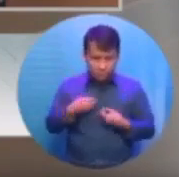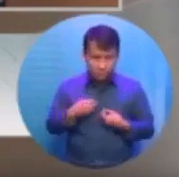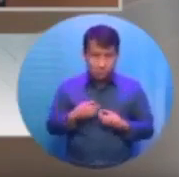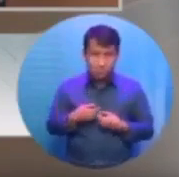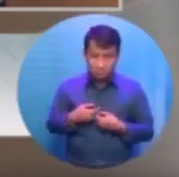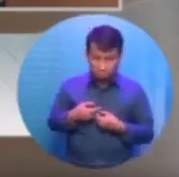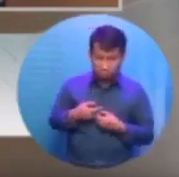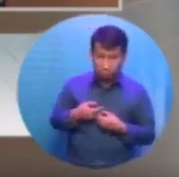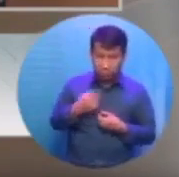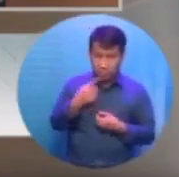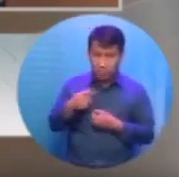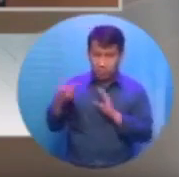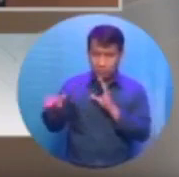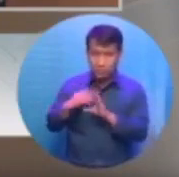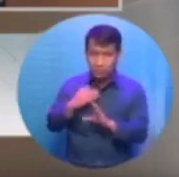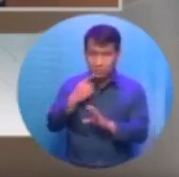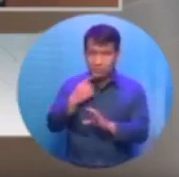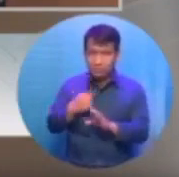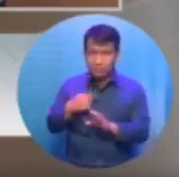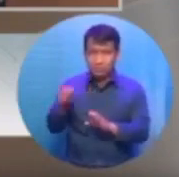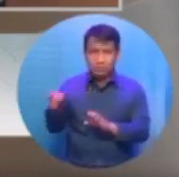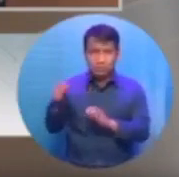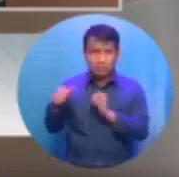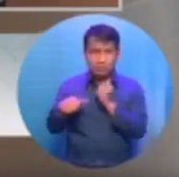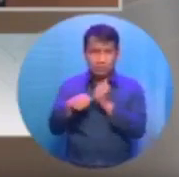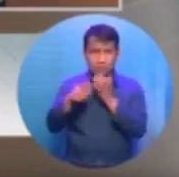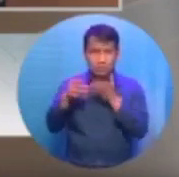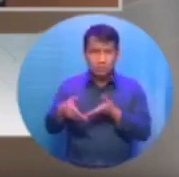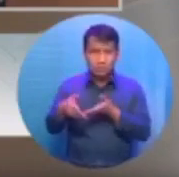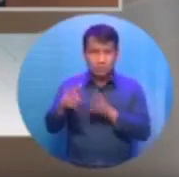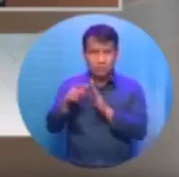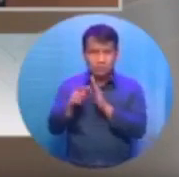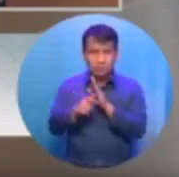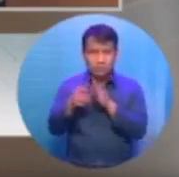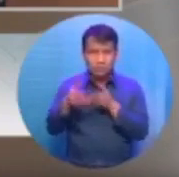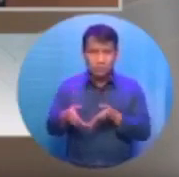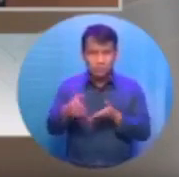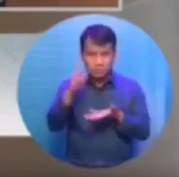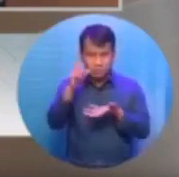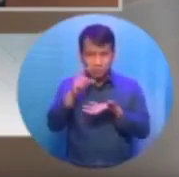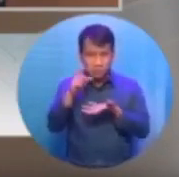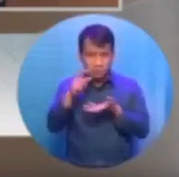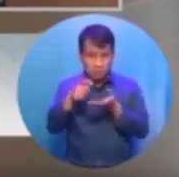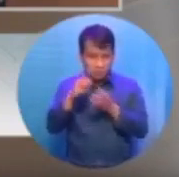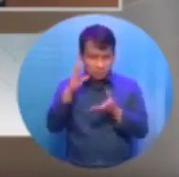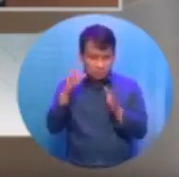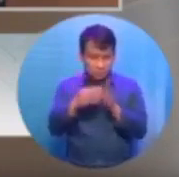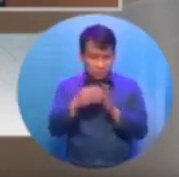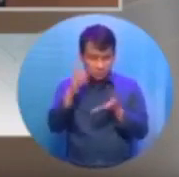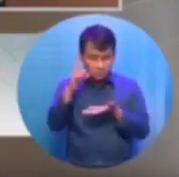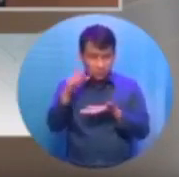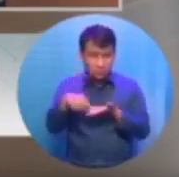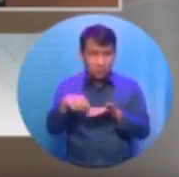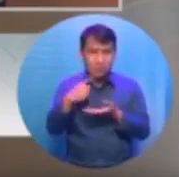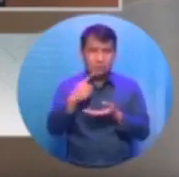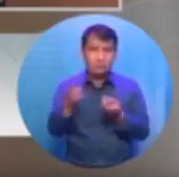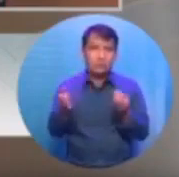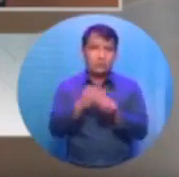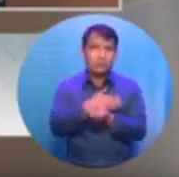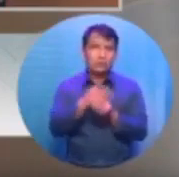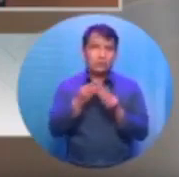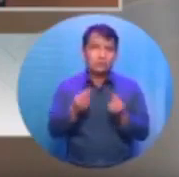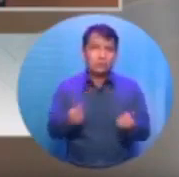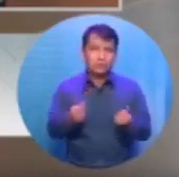weh. Sinend lang po ni nung assistant ni attorney yung ano yung picture na dismiss yung